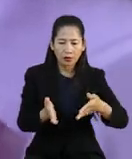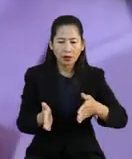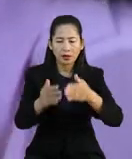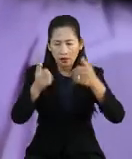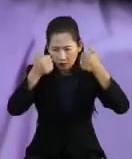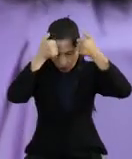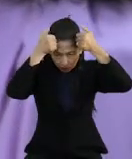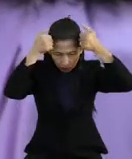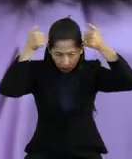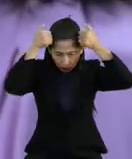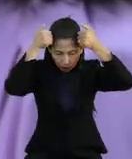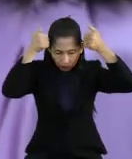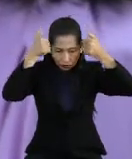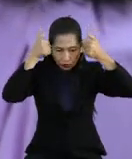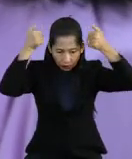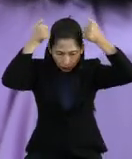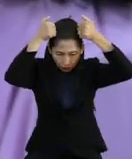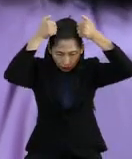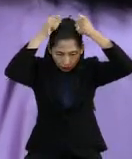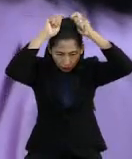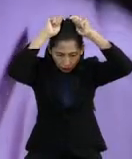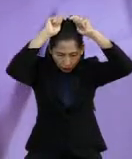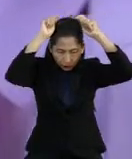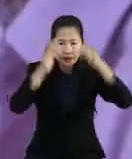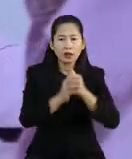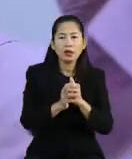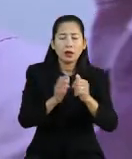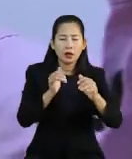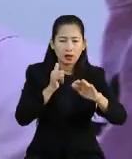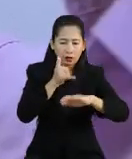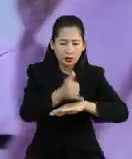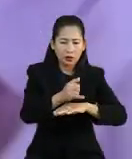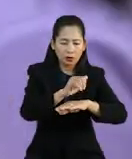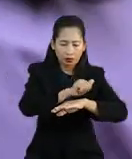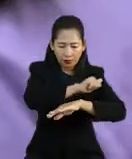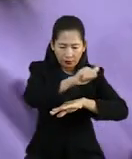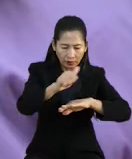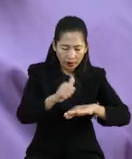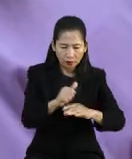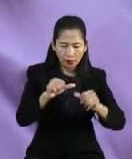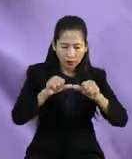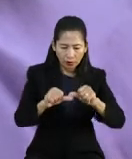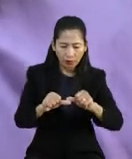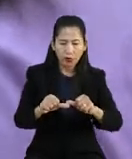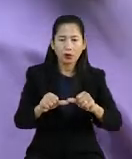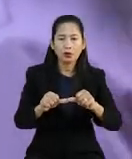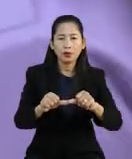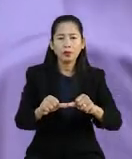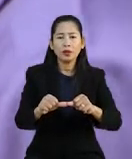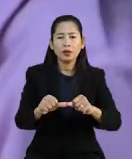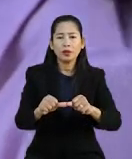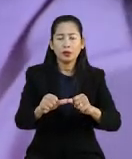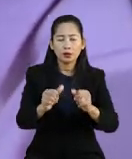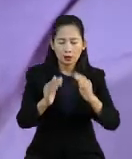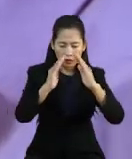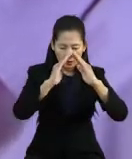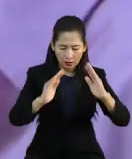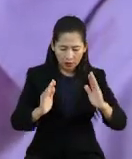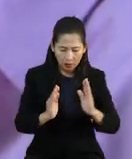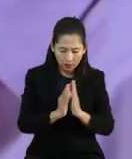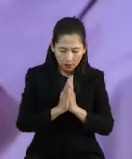đóng hai ơi cho lòng cắt tới ta về miền ai kỳ riết tên nà thì con chà bần to rồi hô tật đòn ấy chà cái này cứ